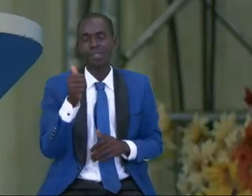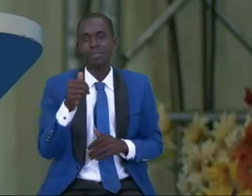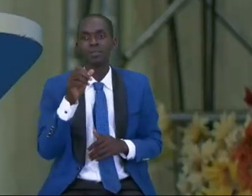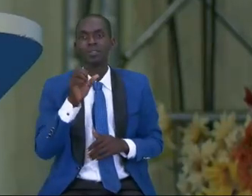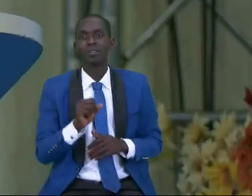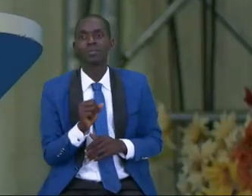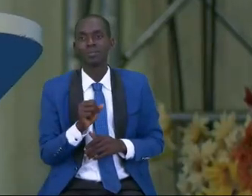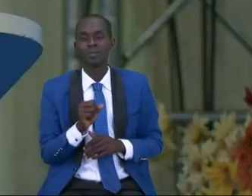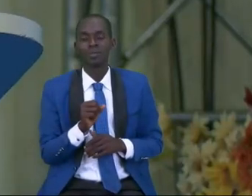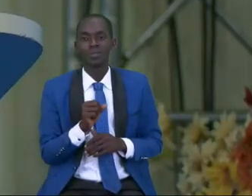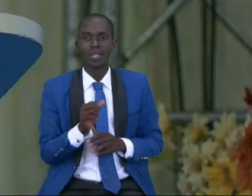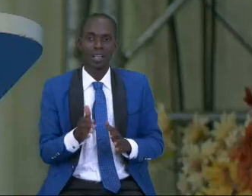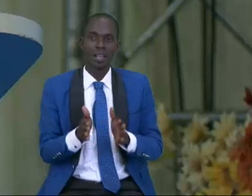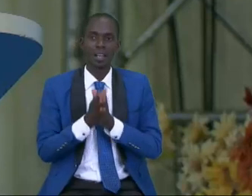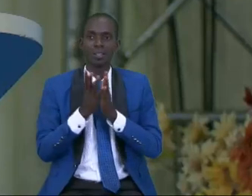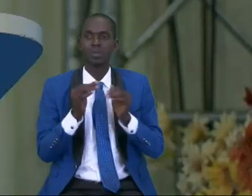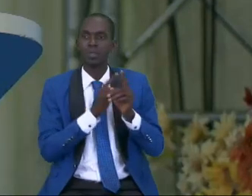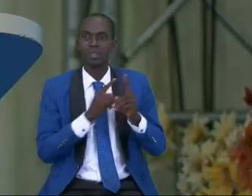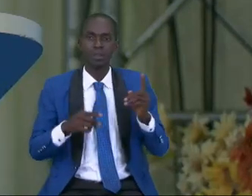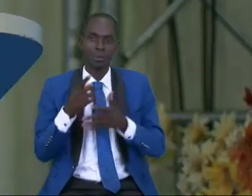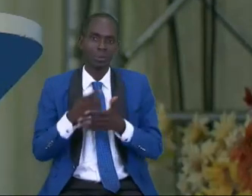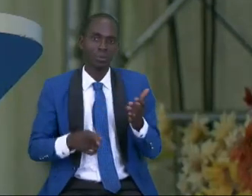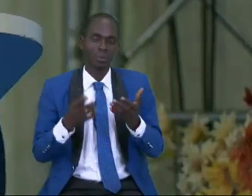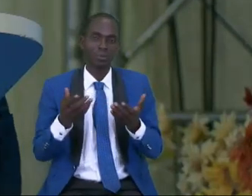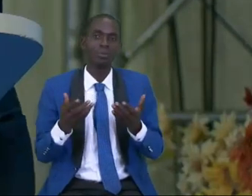Continuons de prier le Seigneur.